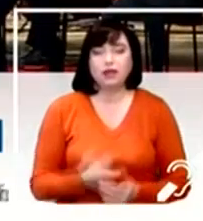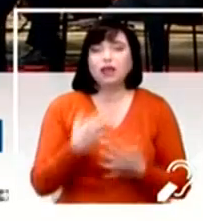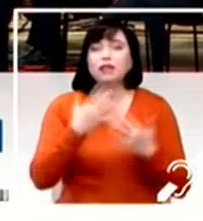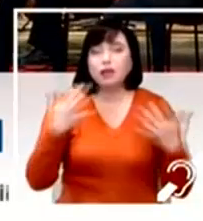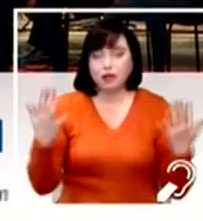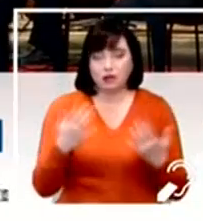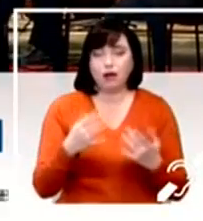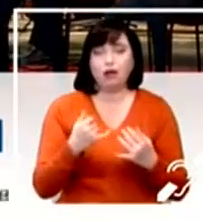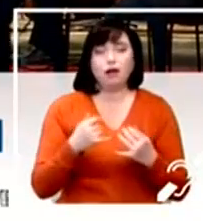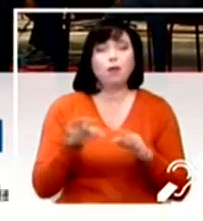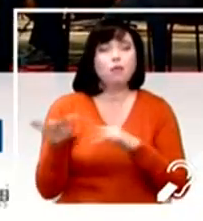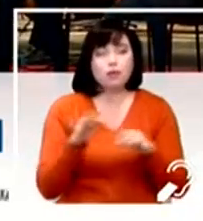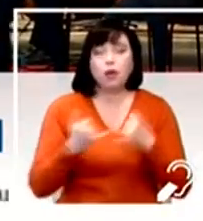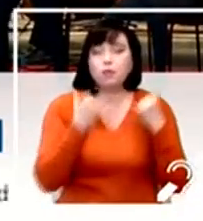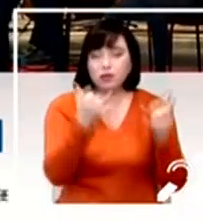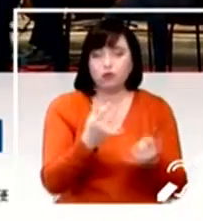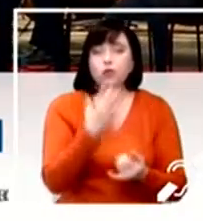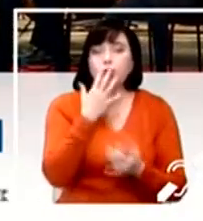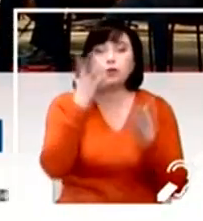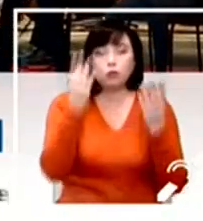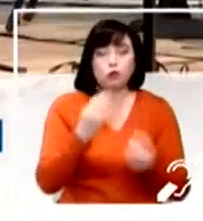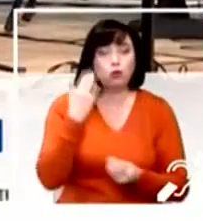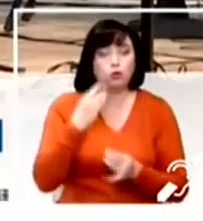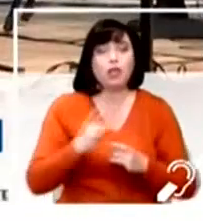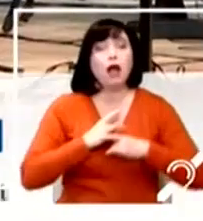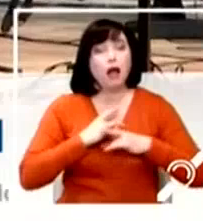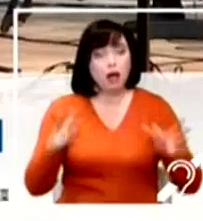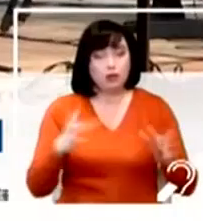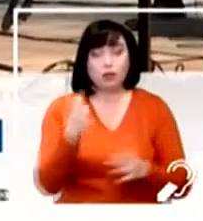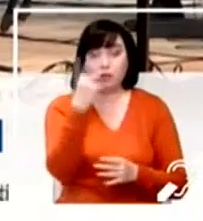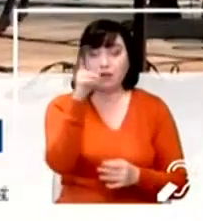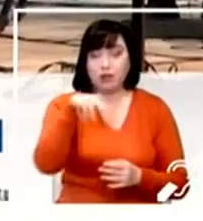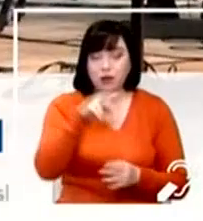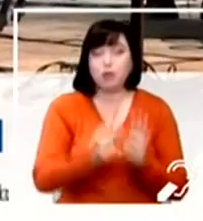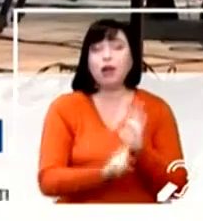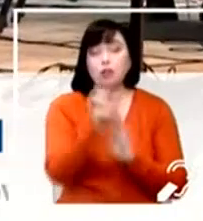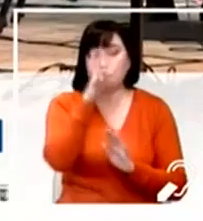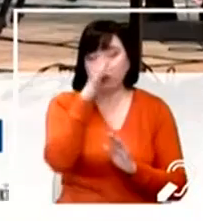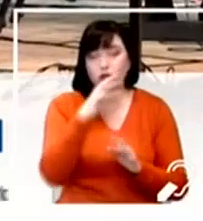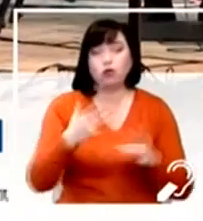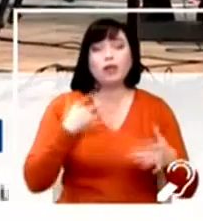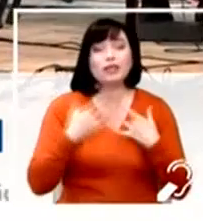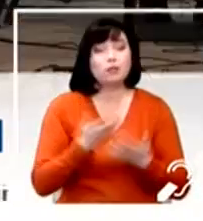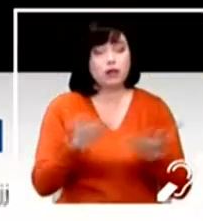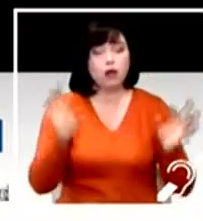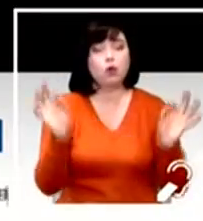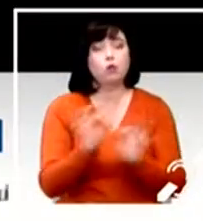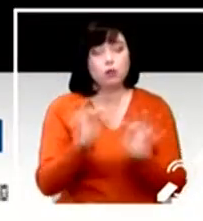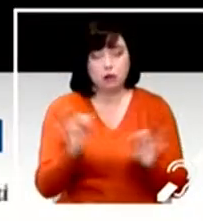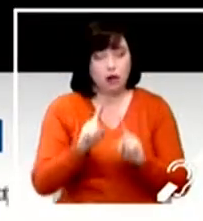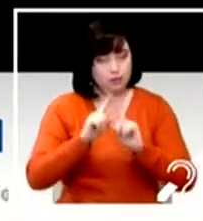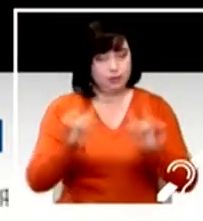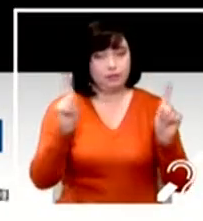seria de evenimente dedicate Zilei Naționale a României, sărbătorită în 1 decembrie, a început la Chișinău cu un spectacol muzical